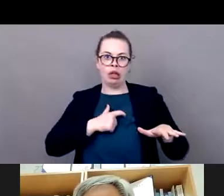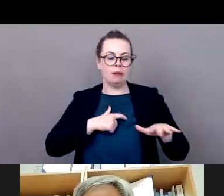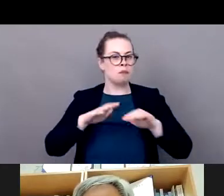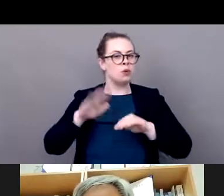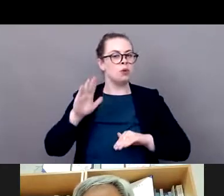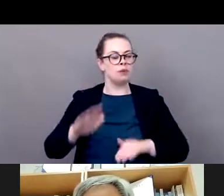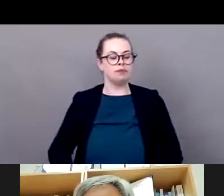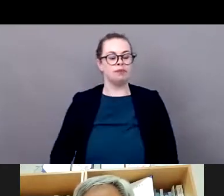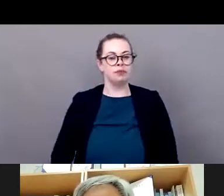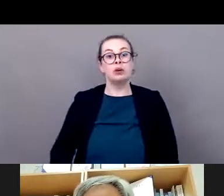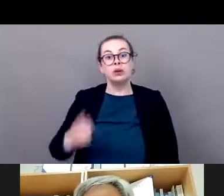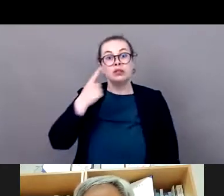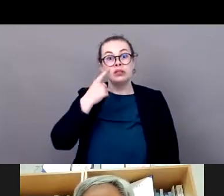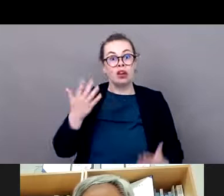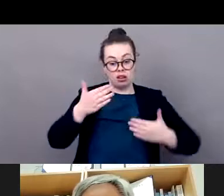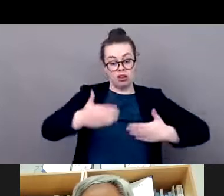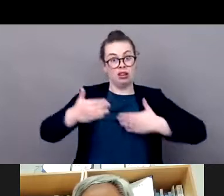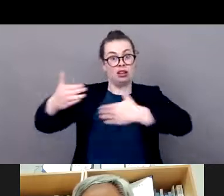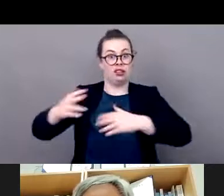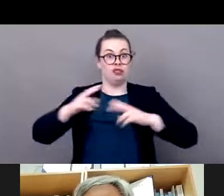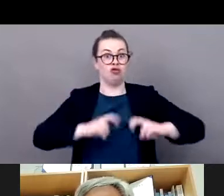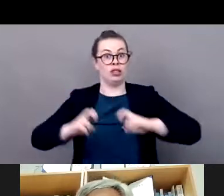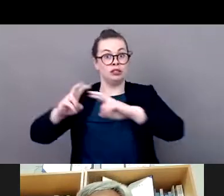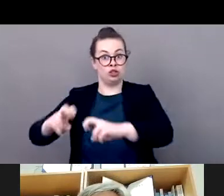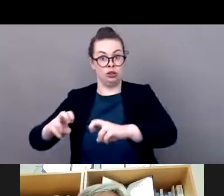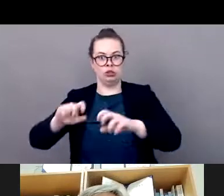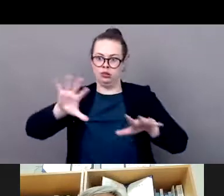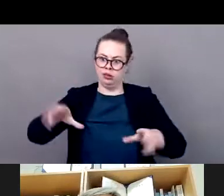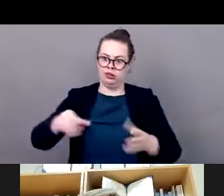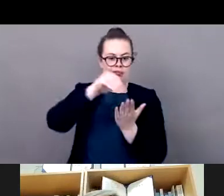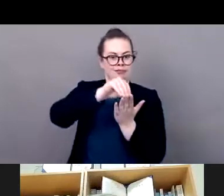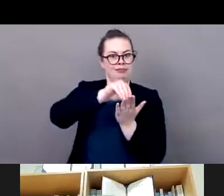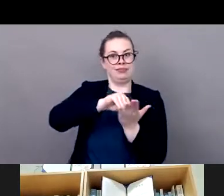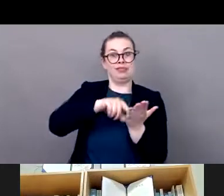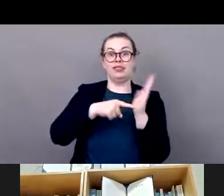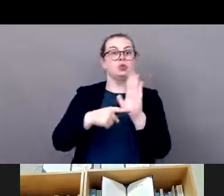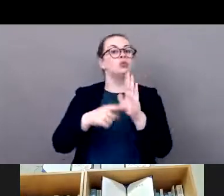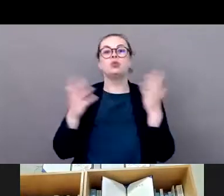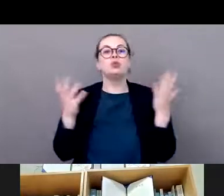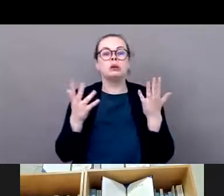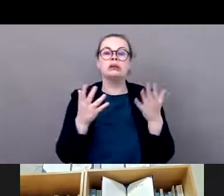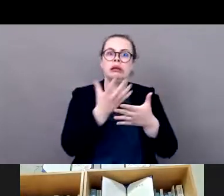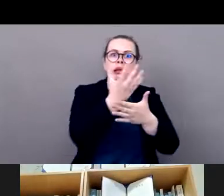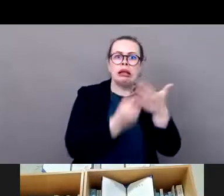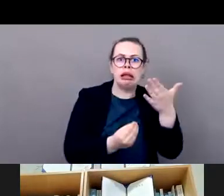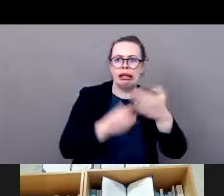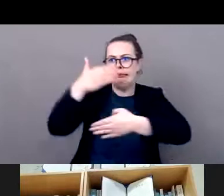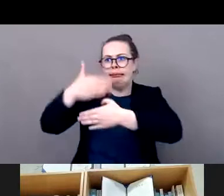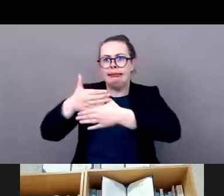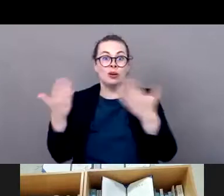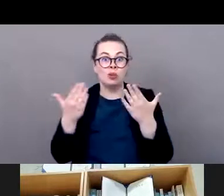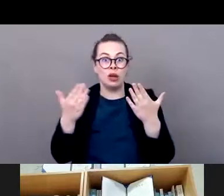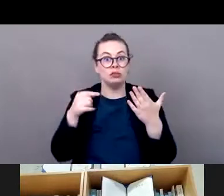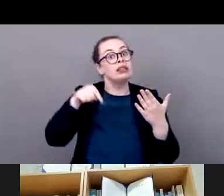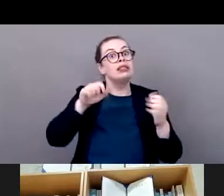Les conclusions de ces 2 phases de cette étude peuvent être utilisées pour mettre en lumière les fossés à franchir et